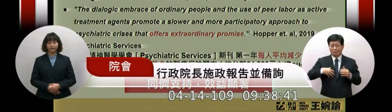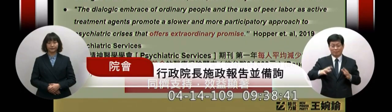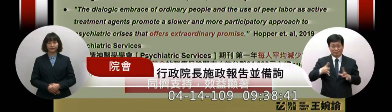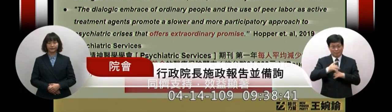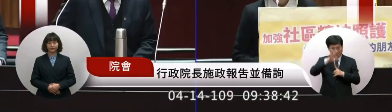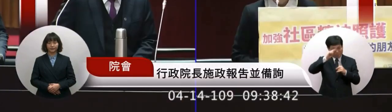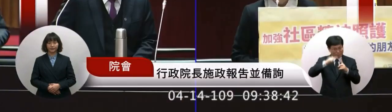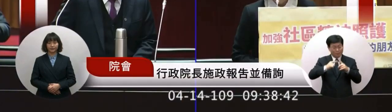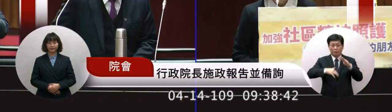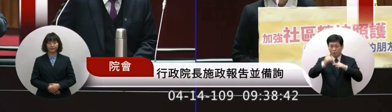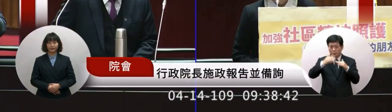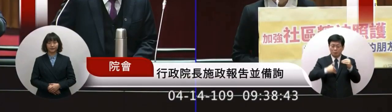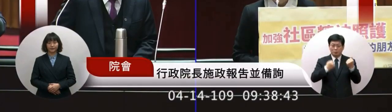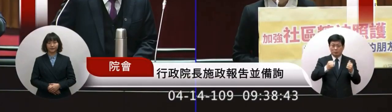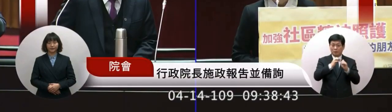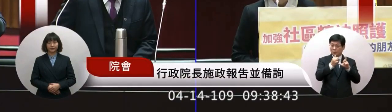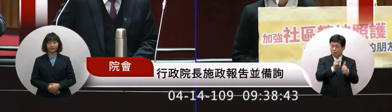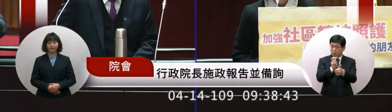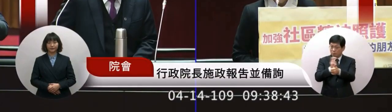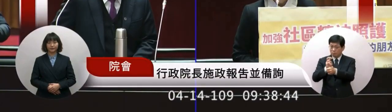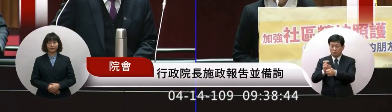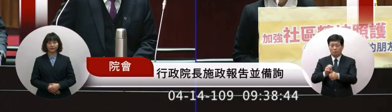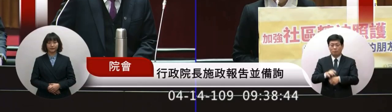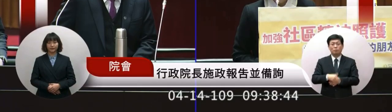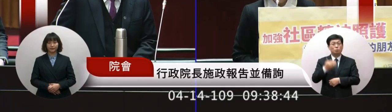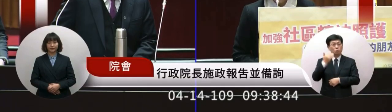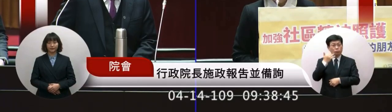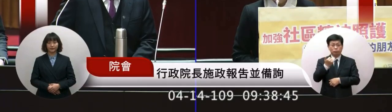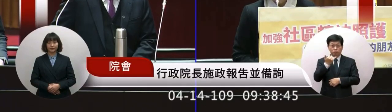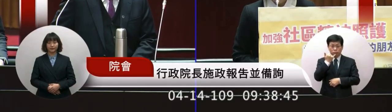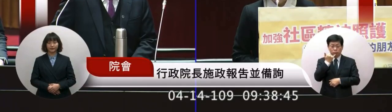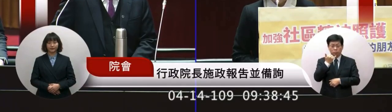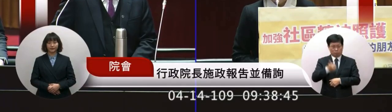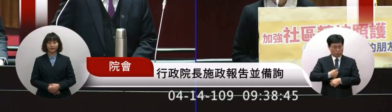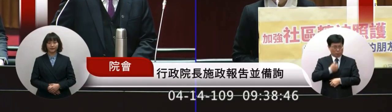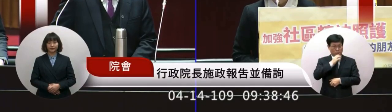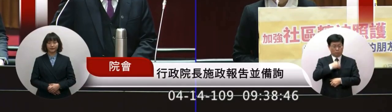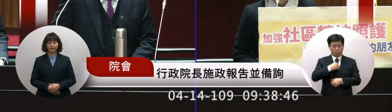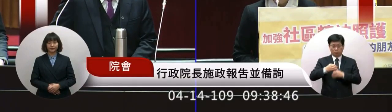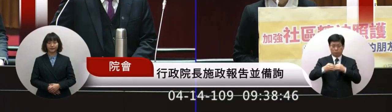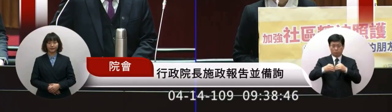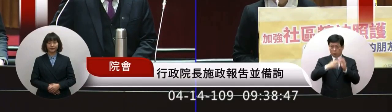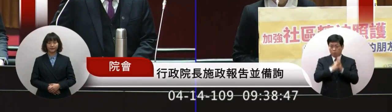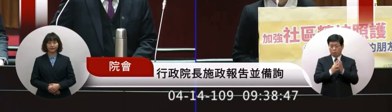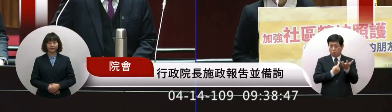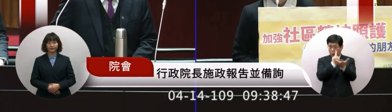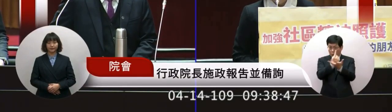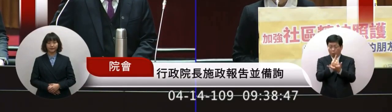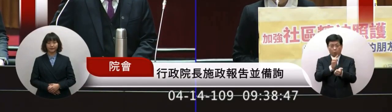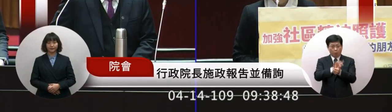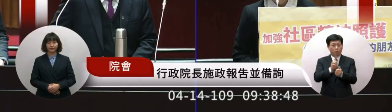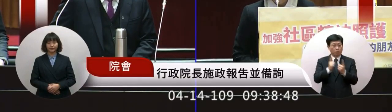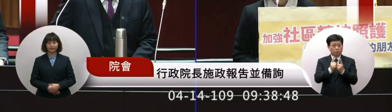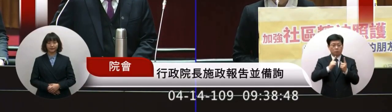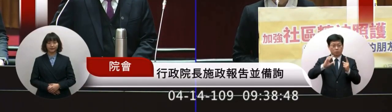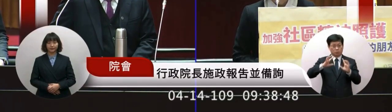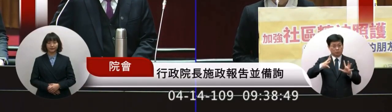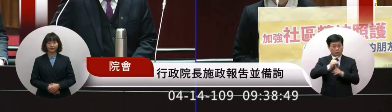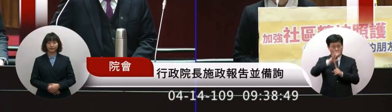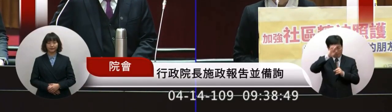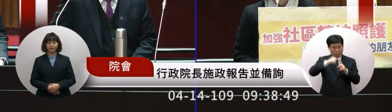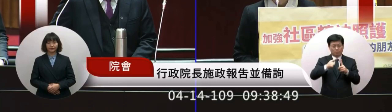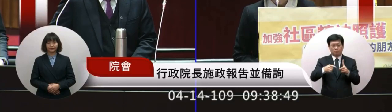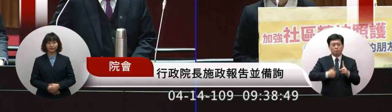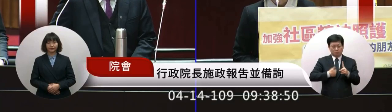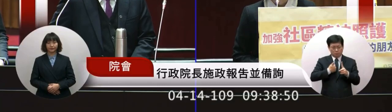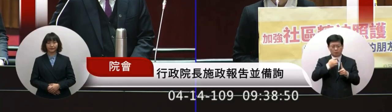侪彼此之间的互助在社区的照顾等等，如果这些同侪能够进到社区去做协助，对于这些正在历经